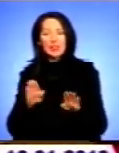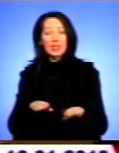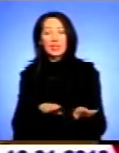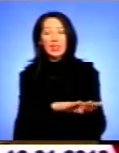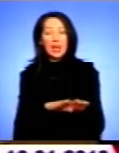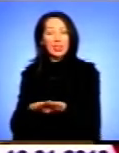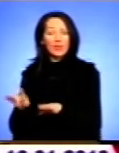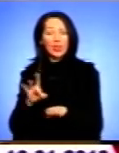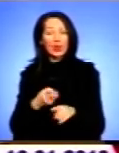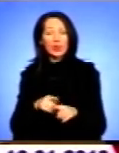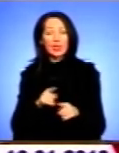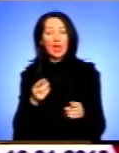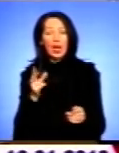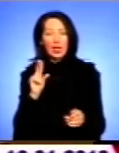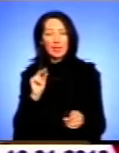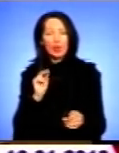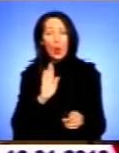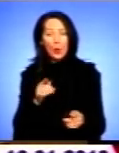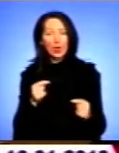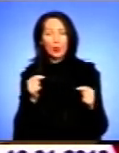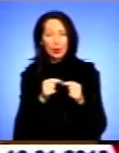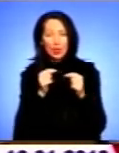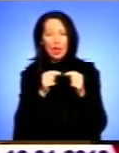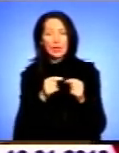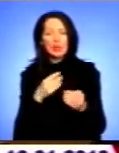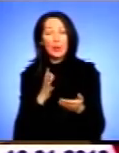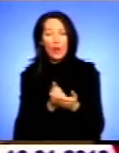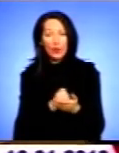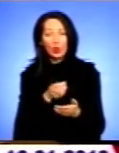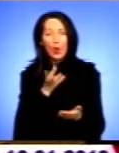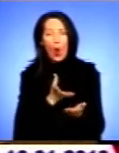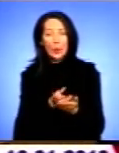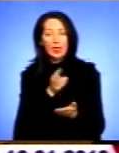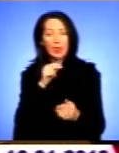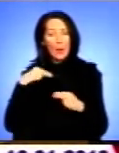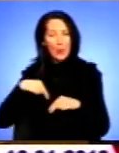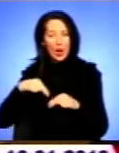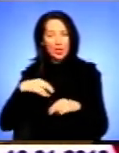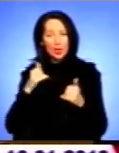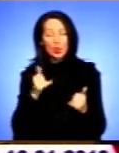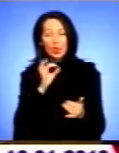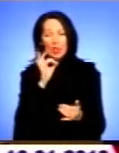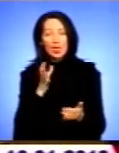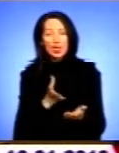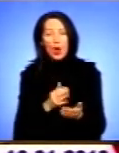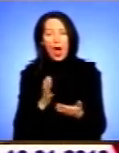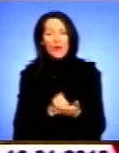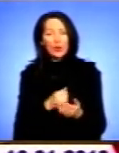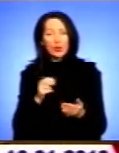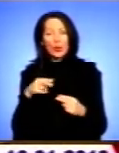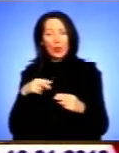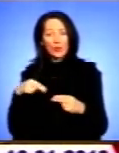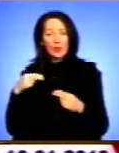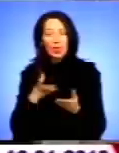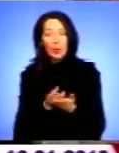районів. І ця цифра буде уточнятися, в тому числі і по фонду оплати праці. Тому сьогодні казати про те, що там немає фонду оплати праці, це зарано, як